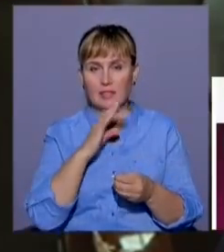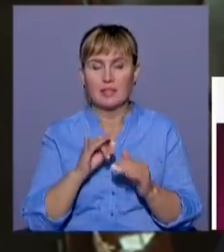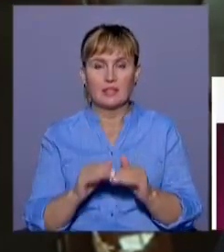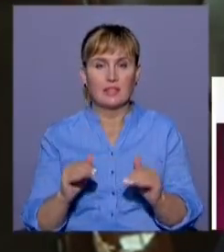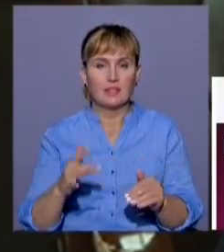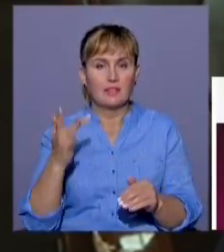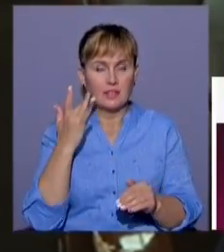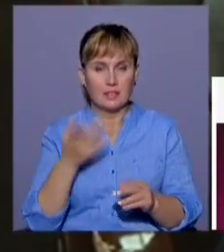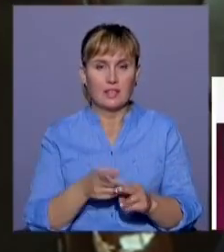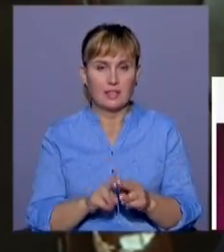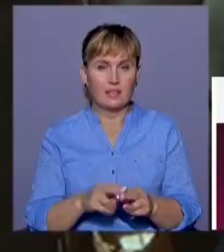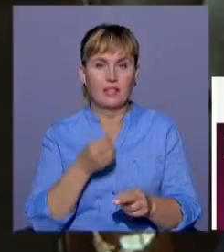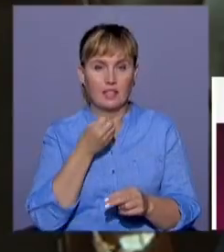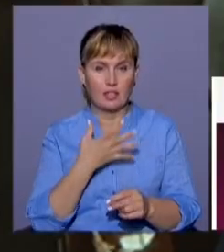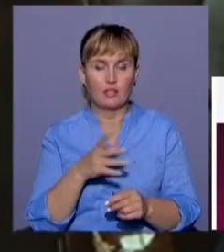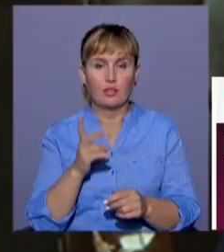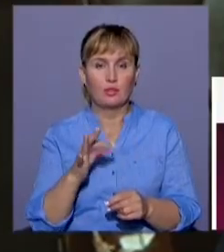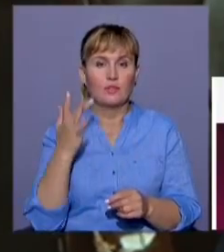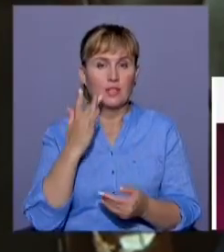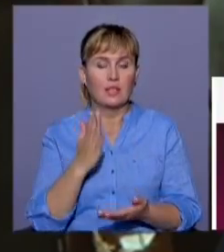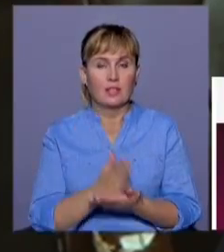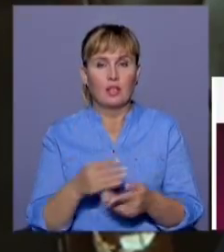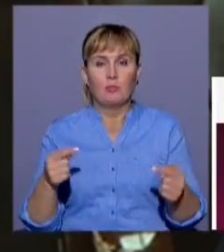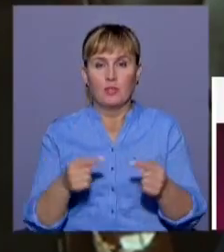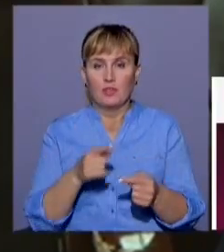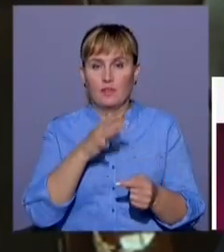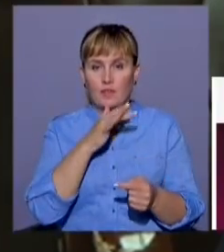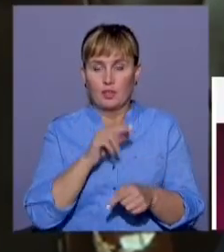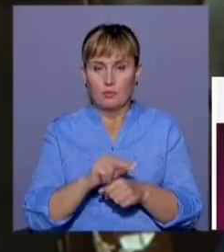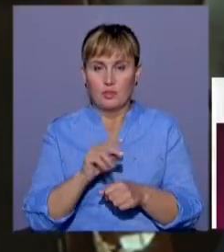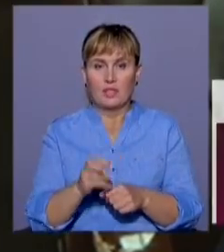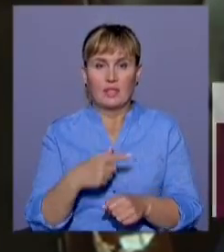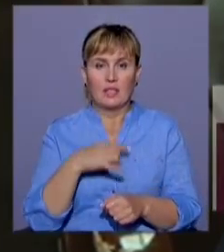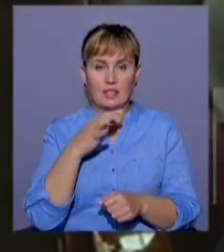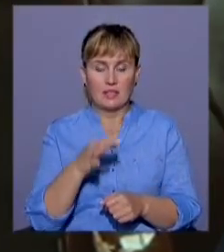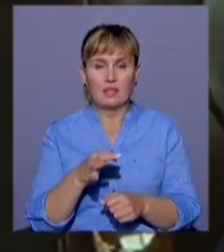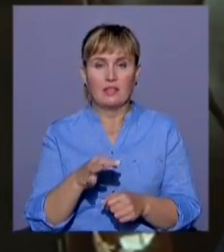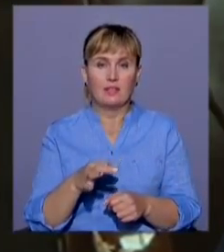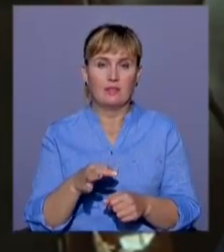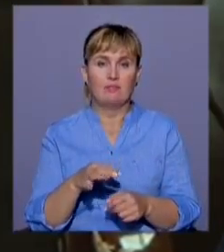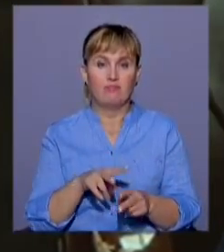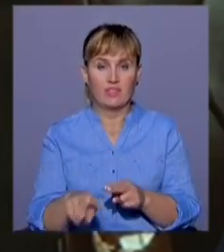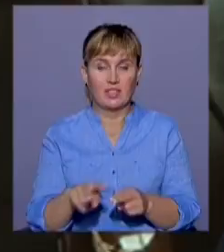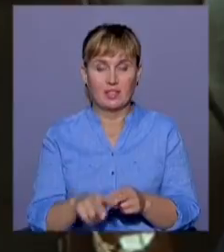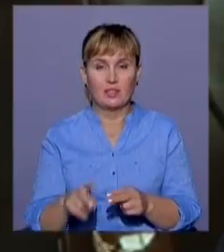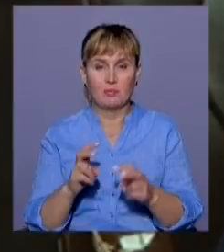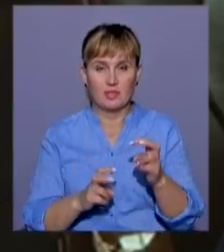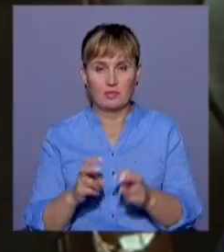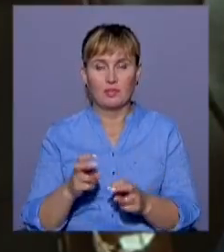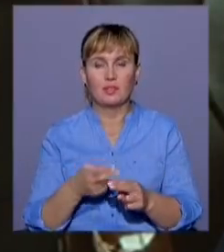всегда приветствуется. Но всегда есть определенные ограничения. Как я и сказал, это вредное производство,